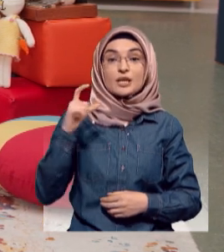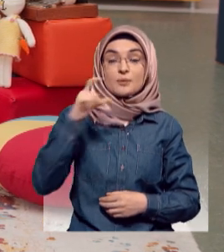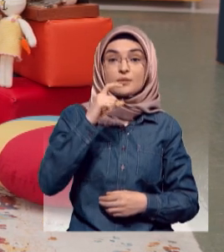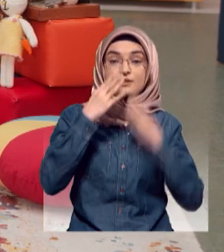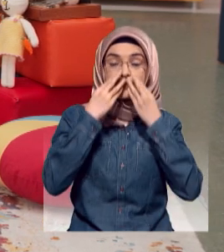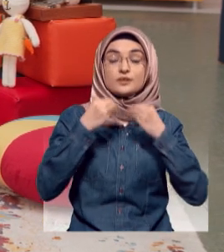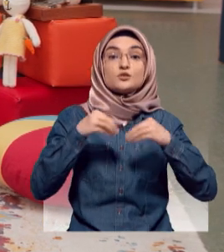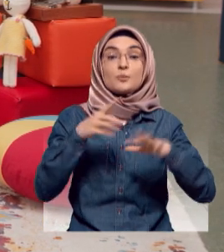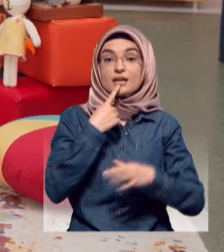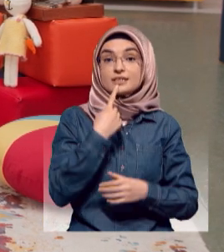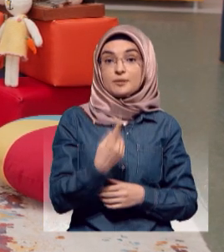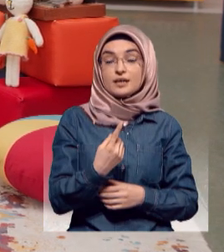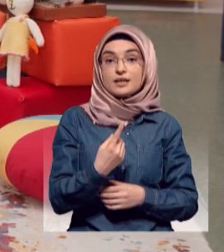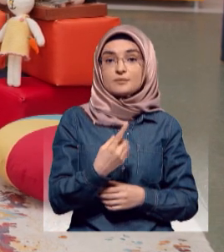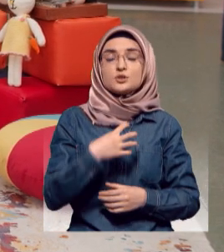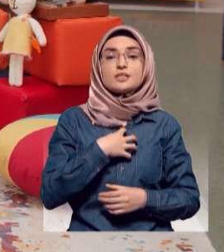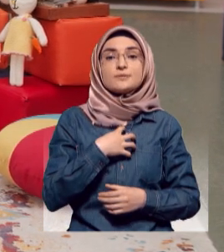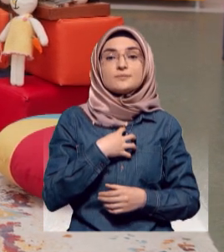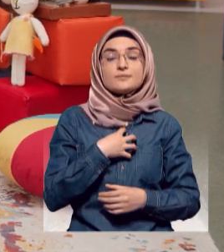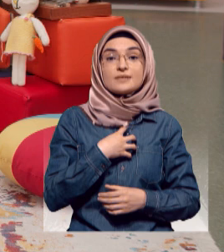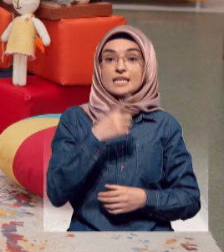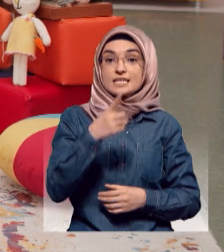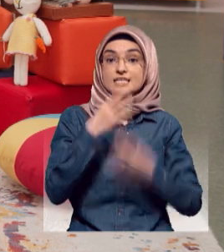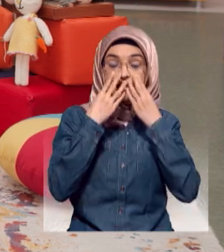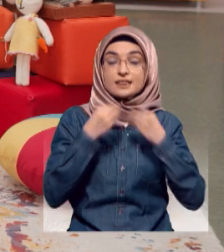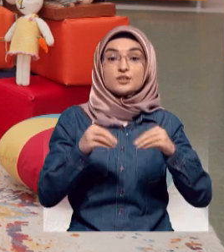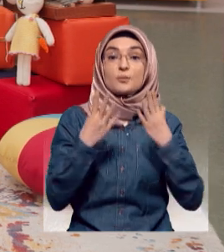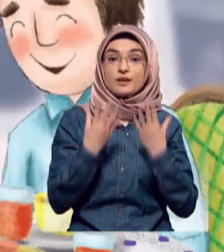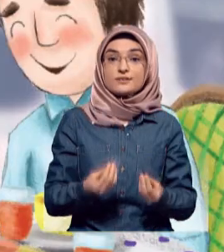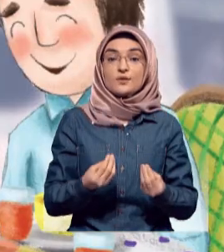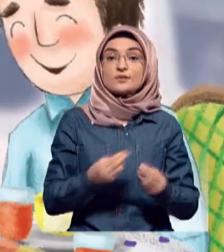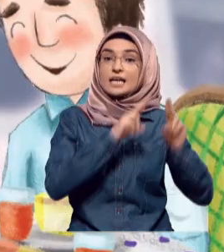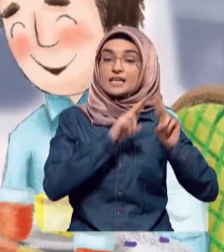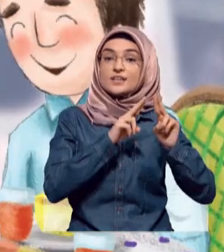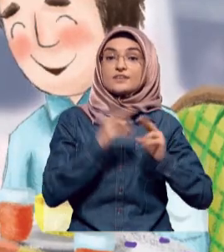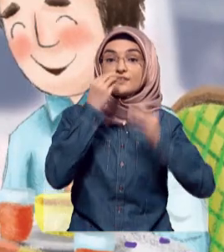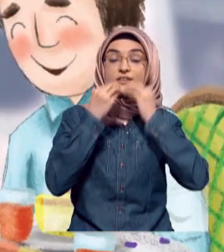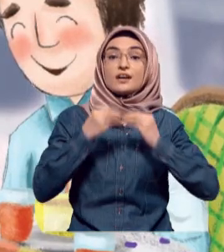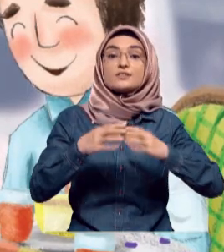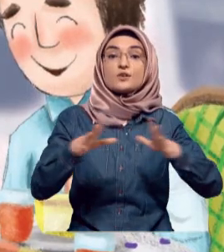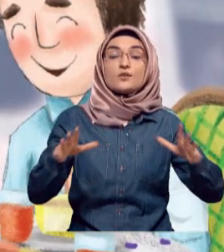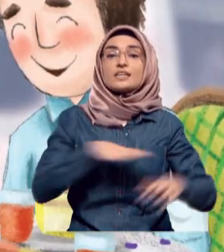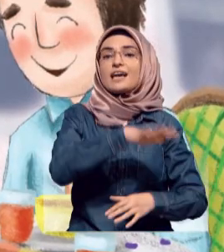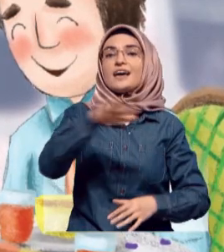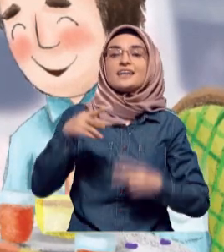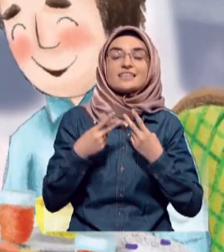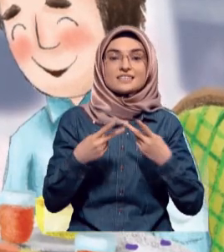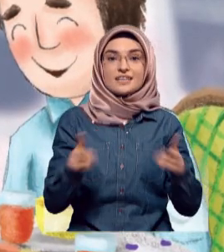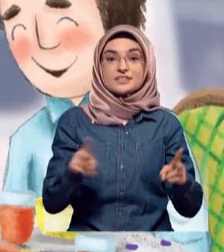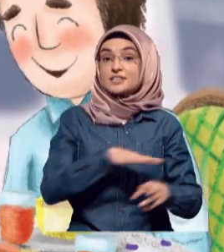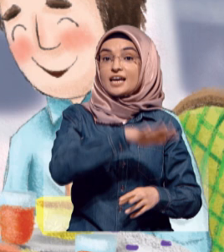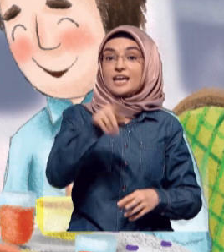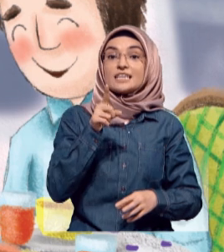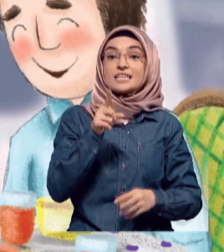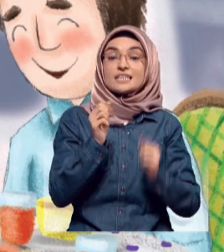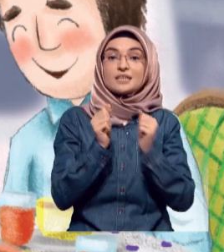Ramazan cömertlik demek. Canparem, sen cömert ol. İftar sofranı herkese aç.